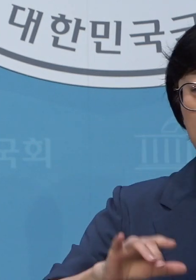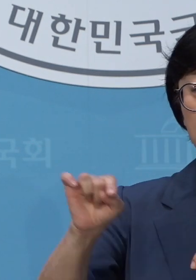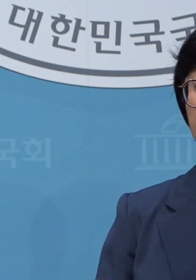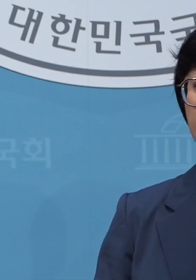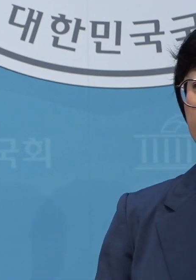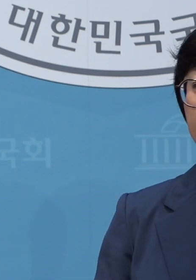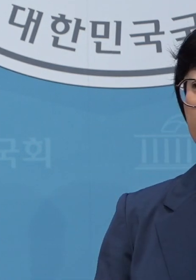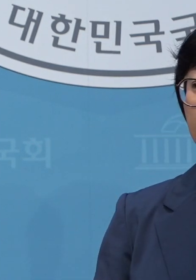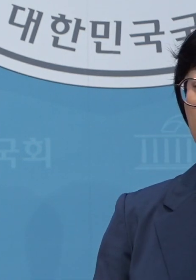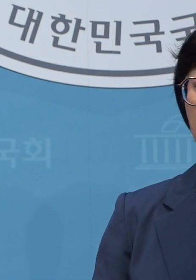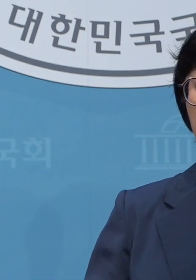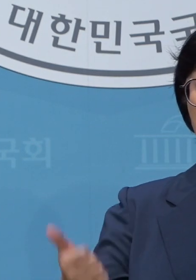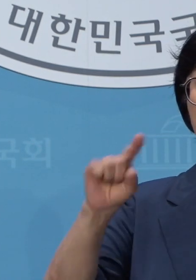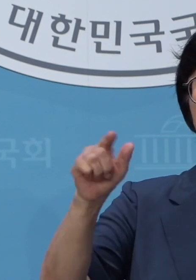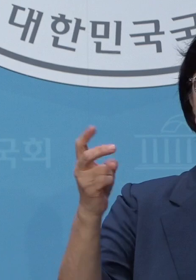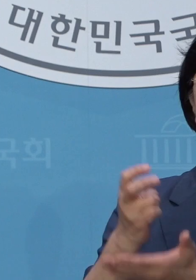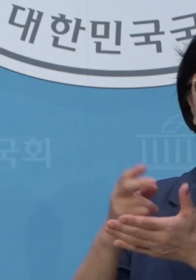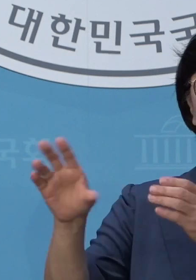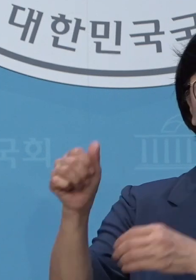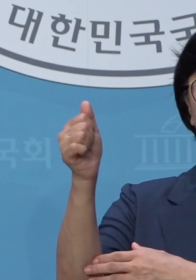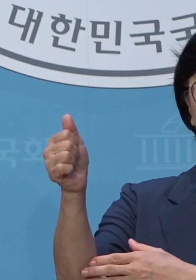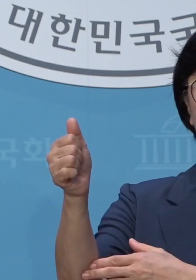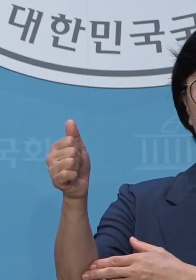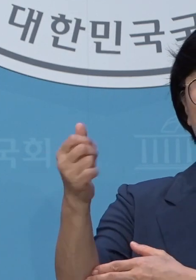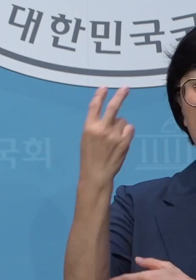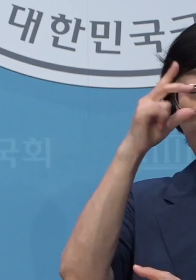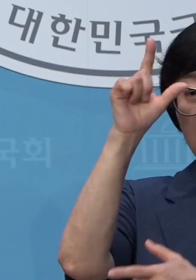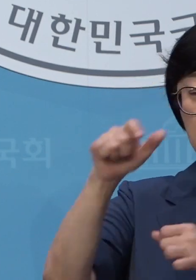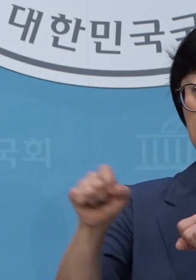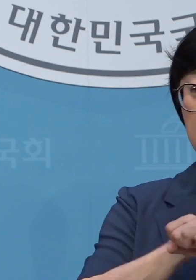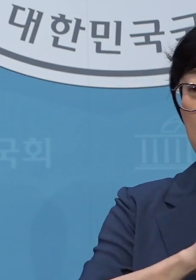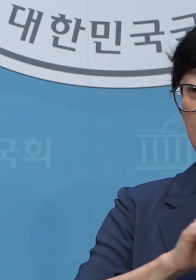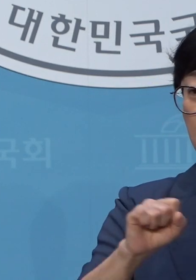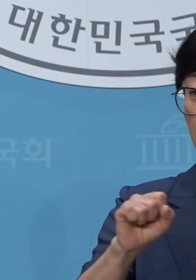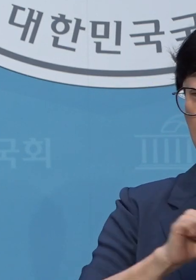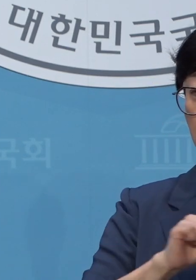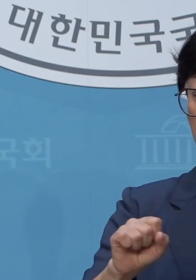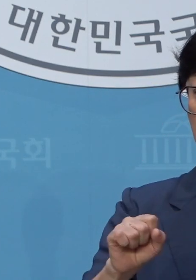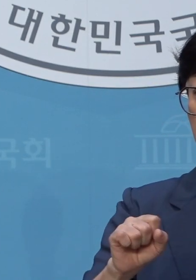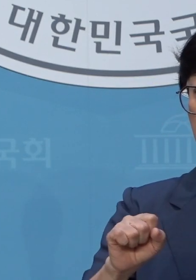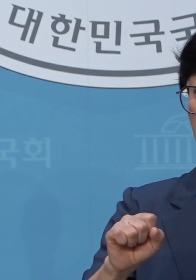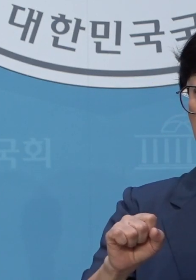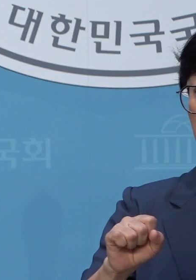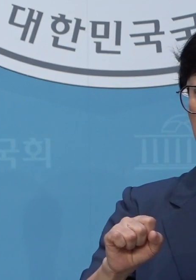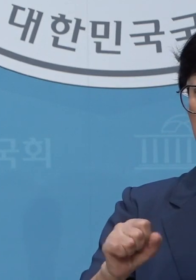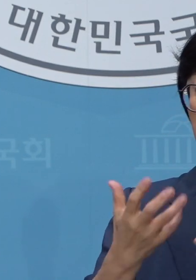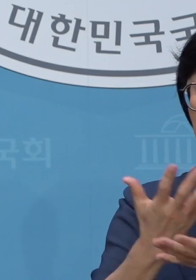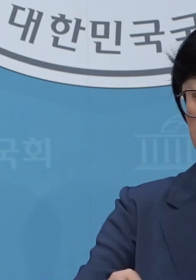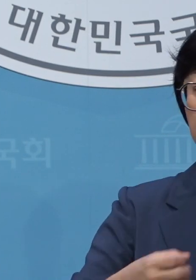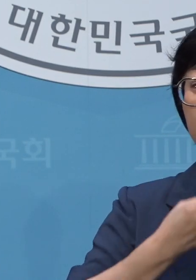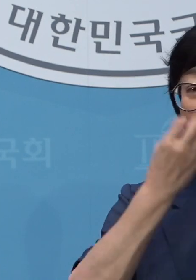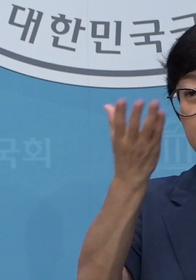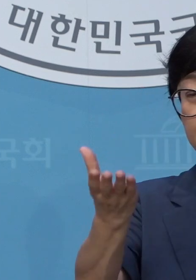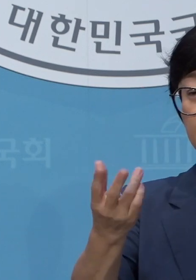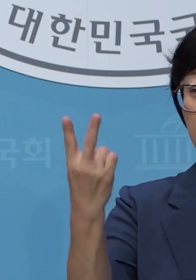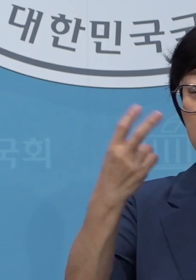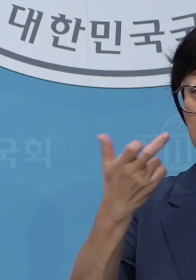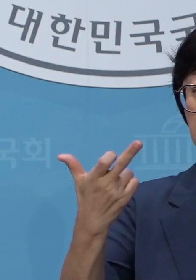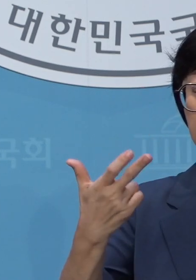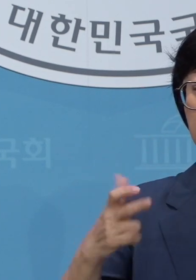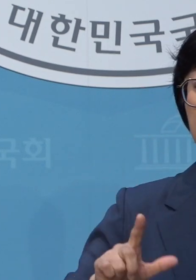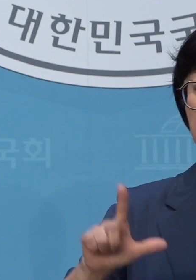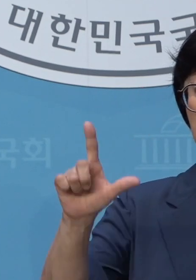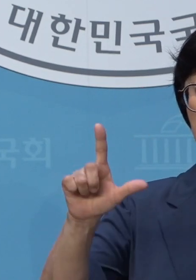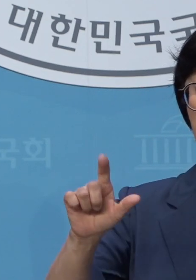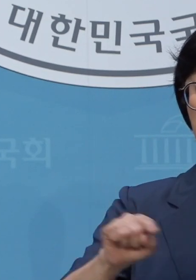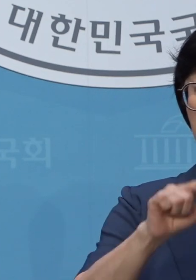합니다. 한동훈 법무부 장관이 검찰의 특수활동비 무단 폐기를 실토했습니다. 2017년